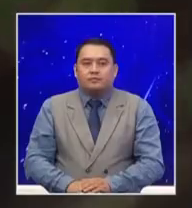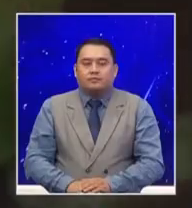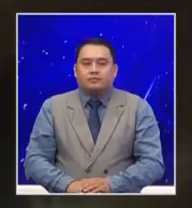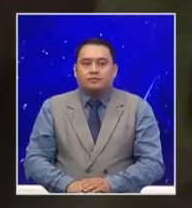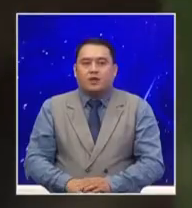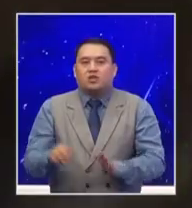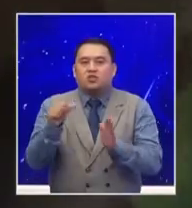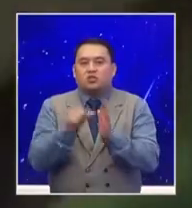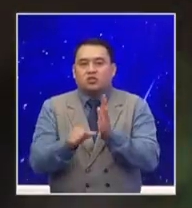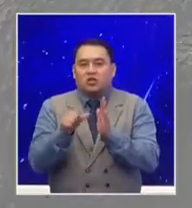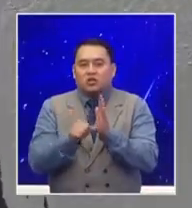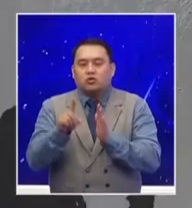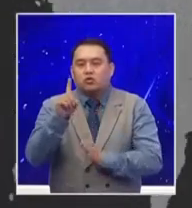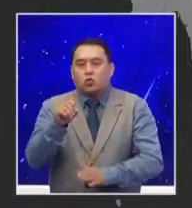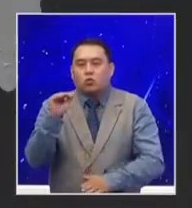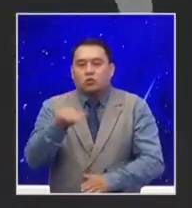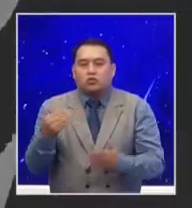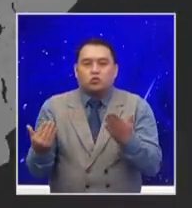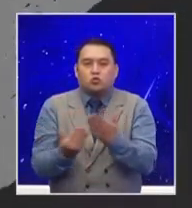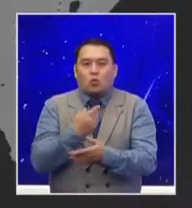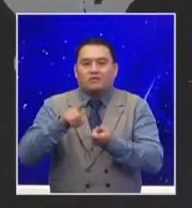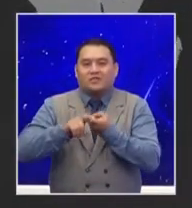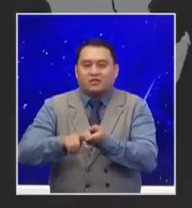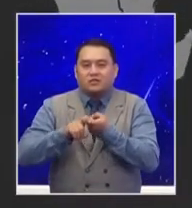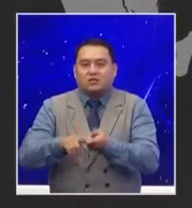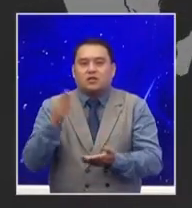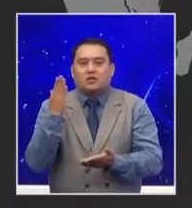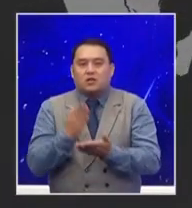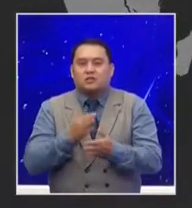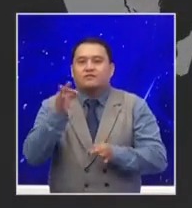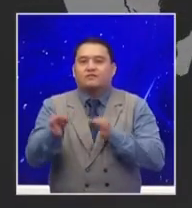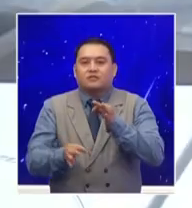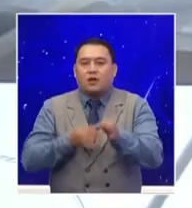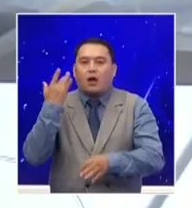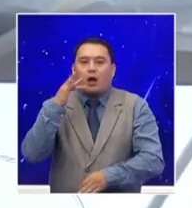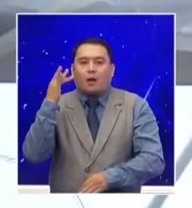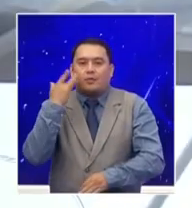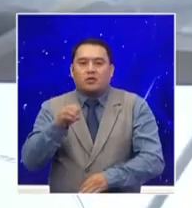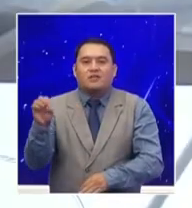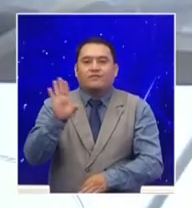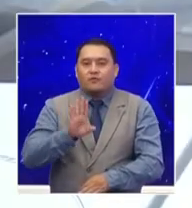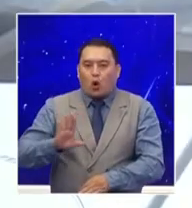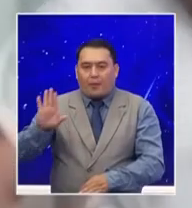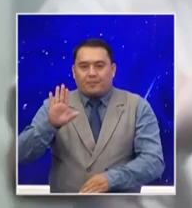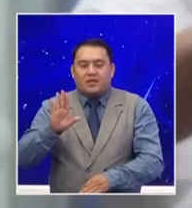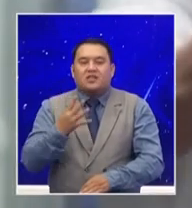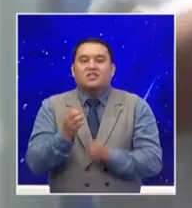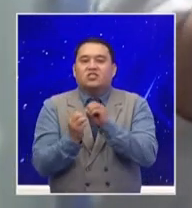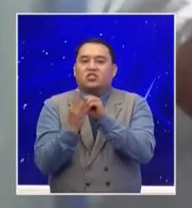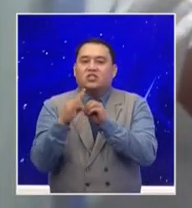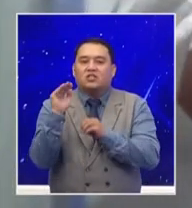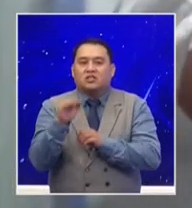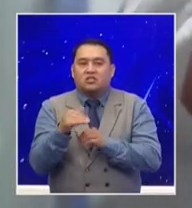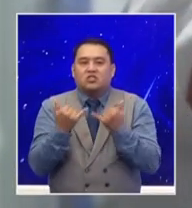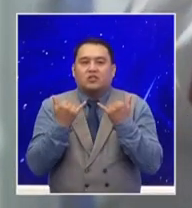По 60, а то и 100 тысяч новых заражений коронавирусом фиксируется в сутки в США и странах Европы. Около 14 тысяч